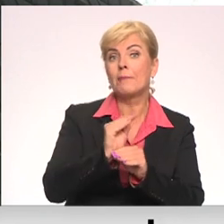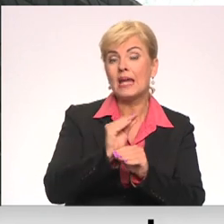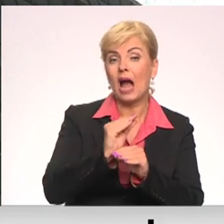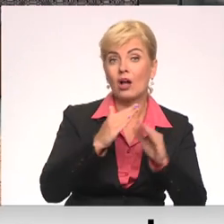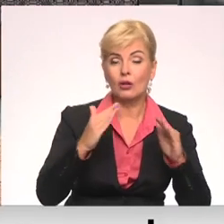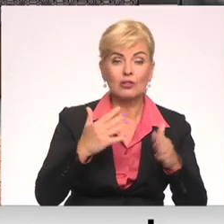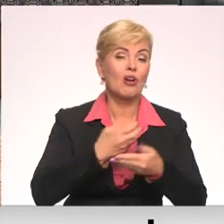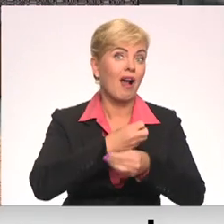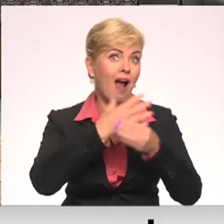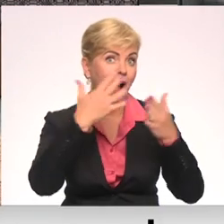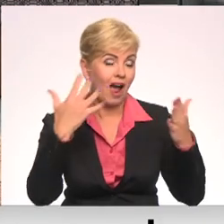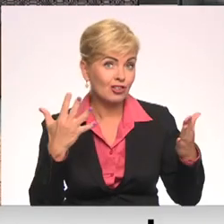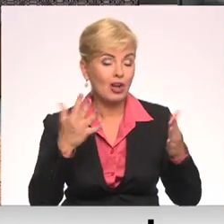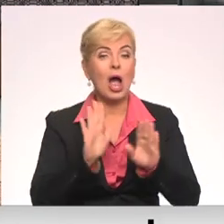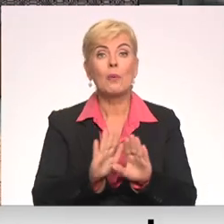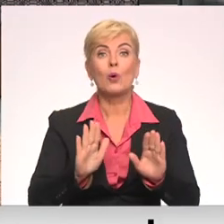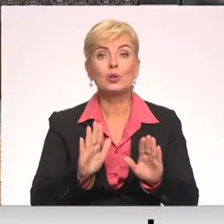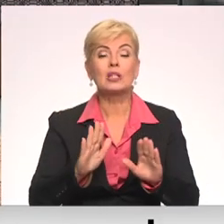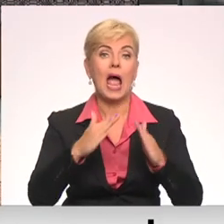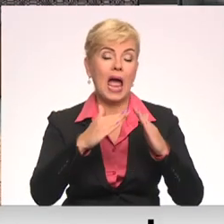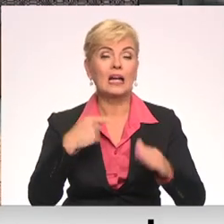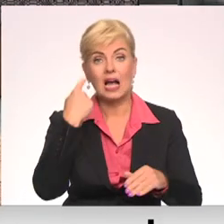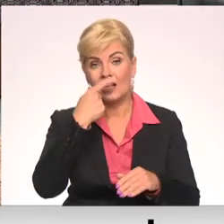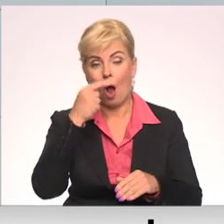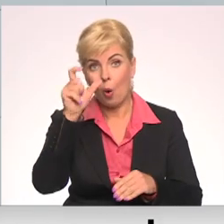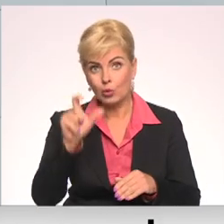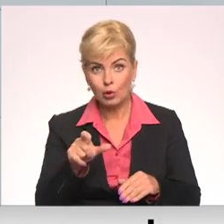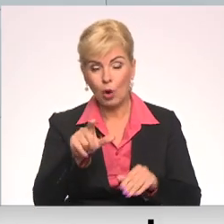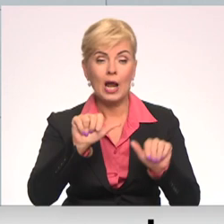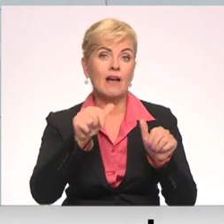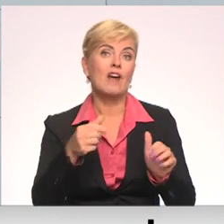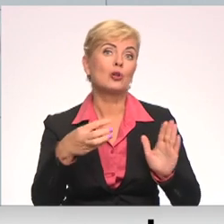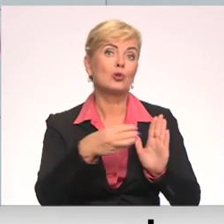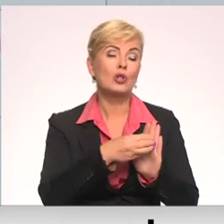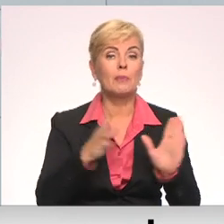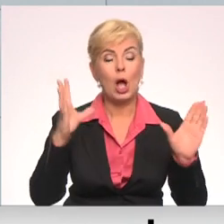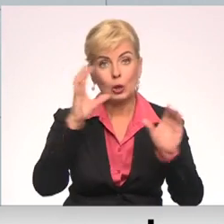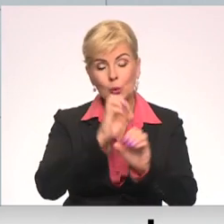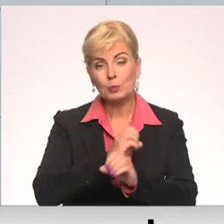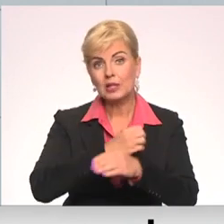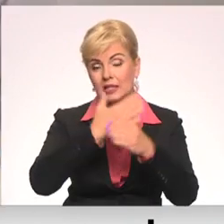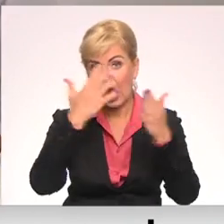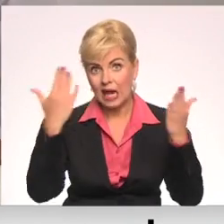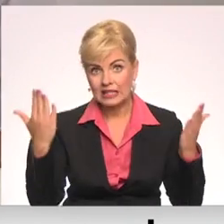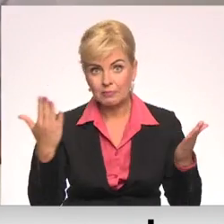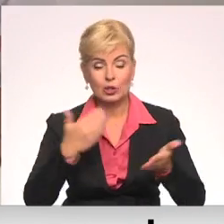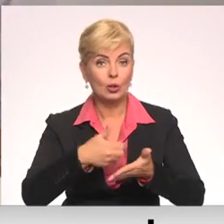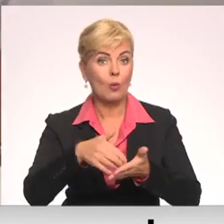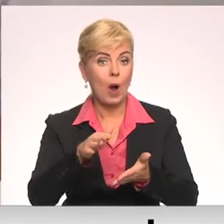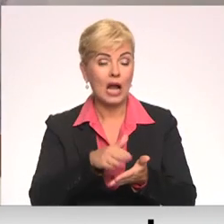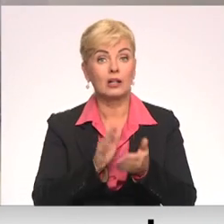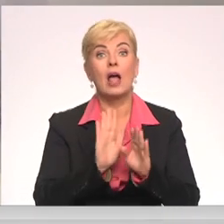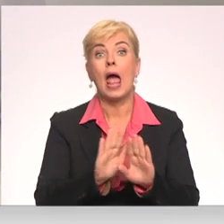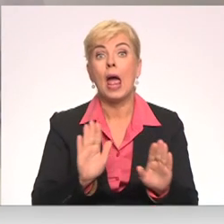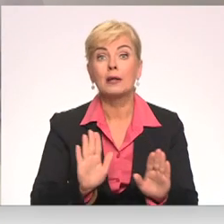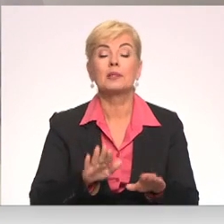pagarinājums, tādējādi pēc muzeja ēkas autora Gunāra Birkerta ieceras, veidota simboliska tumsas un gaismas metafora. Ekspozīcija ir par